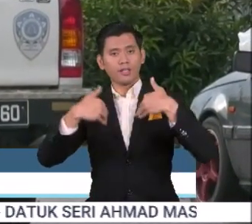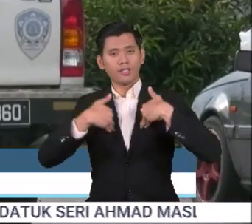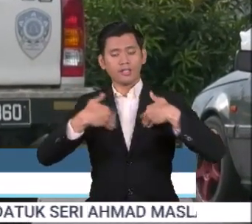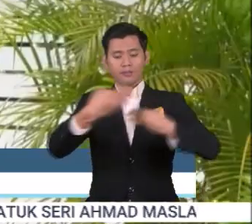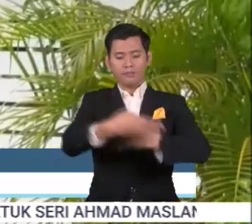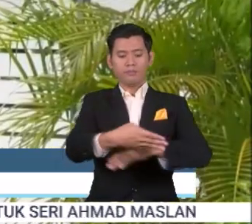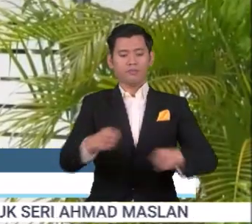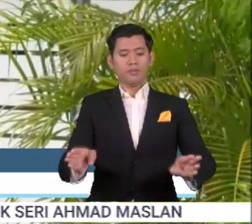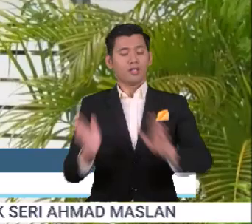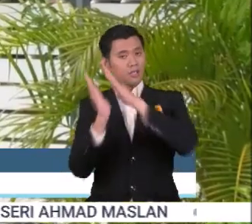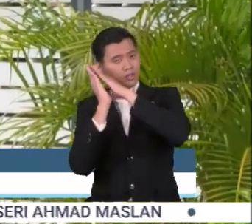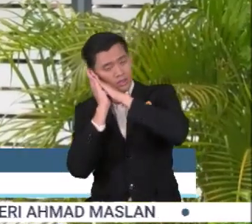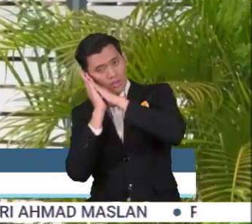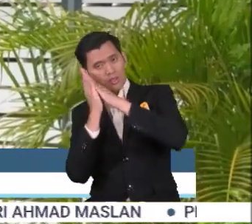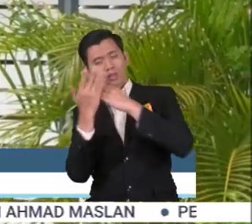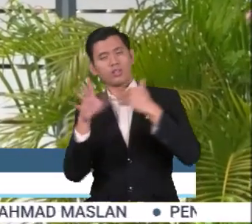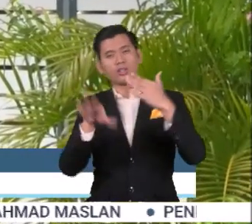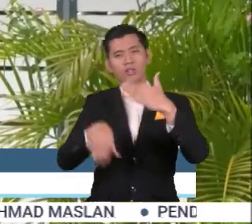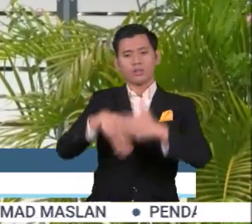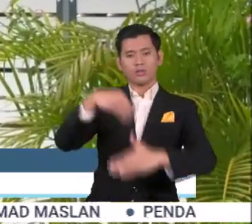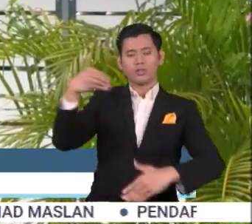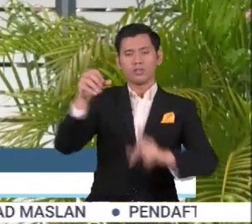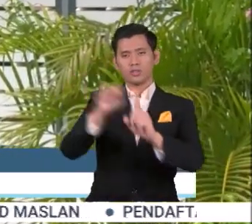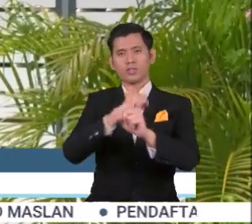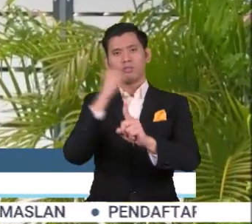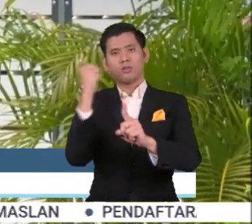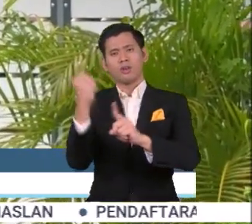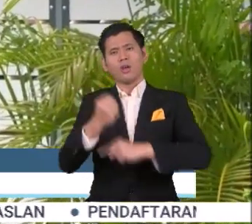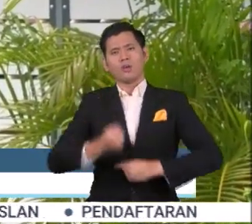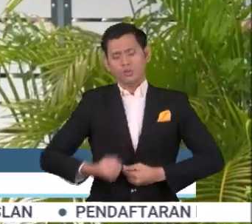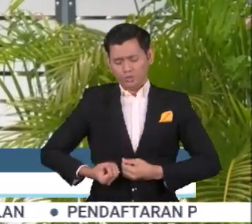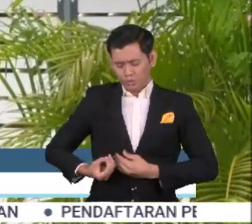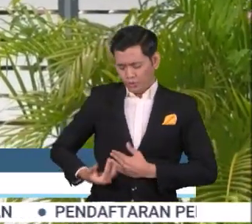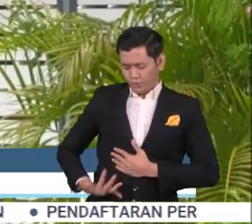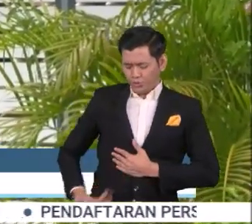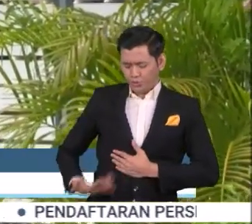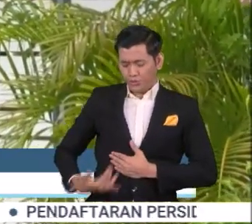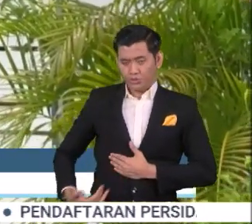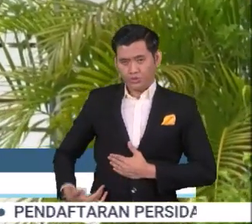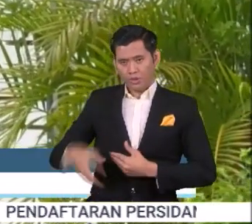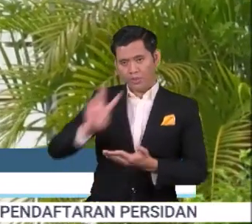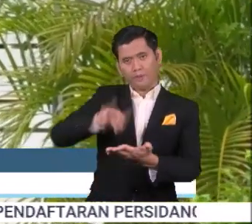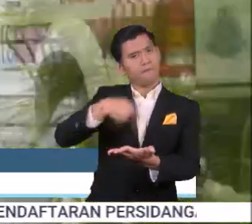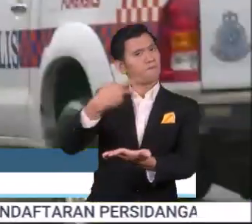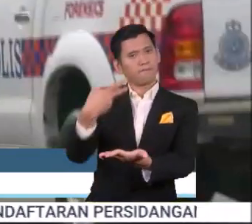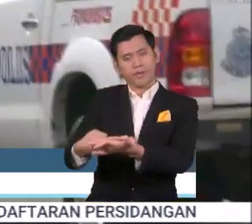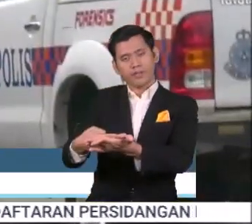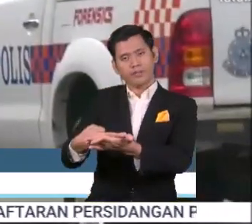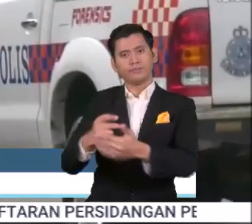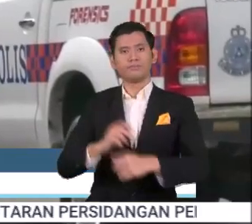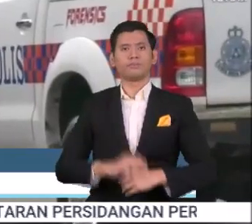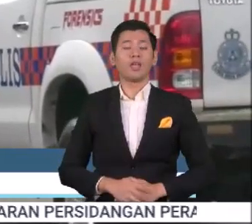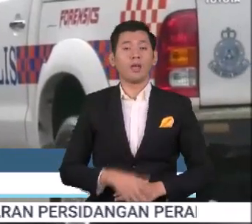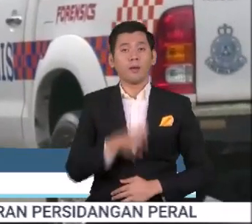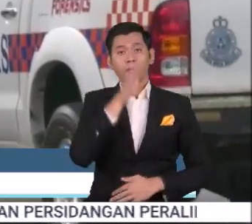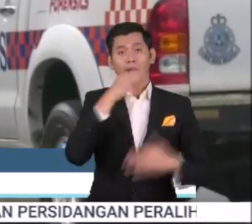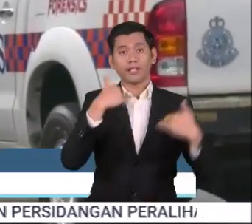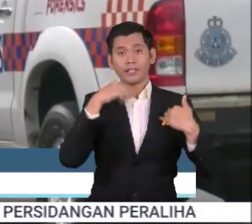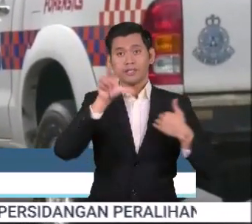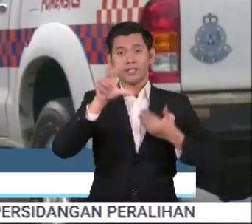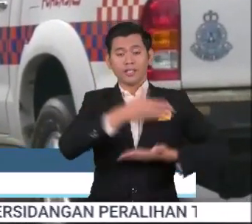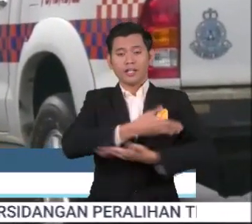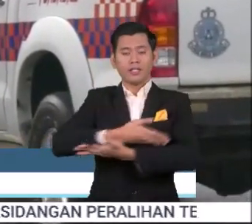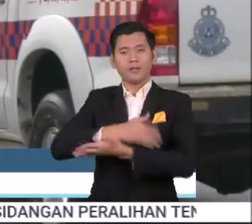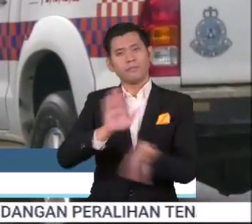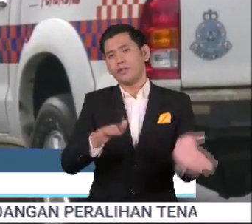bilik tidur mangsa kemudian keluar dalam keadaan berlumuran darah dan rebah di ruang tamu ibu kepada tiga orang anak